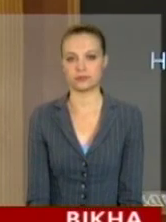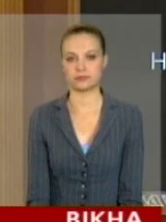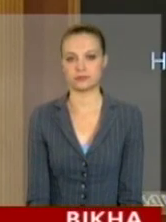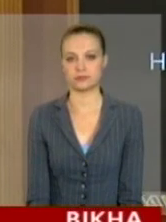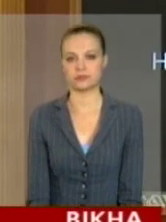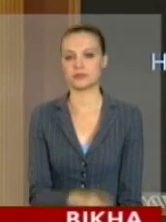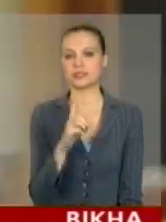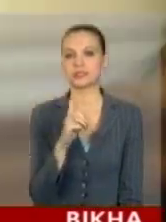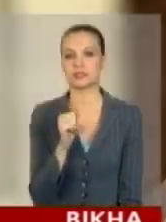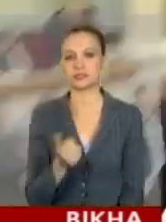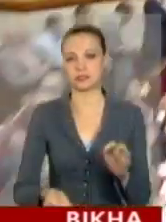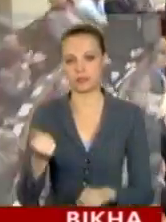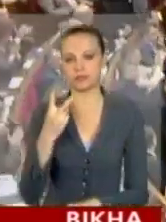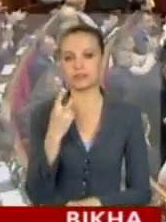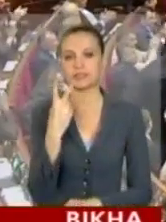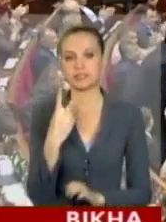За